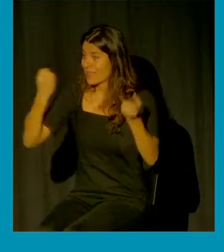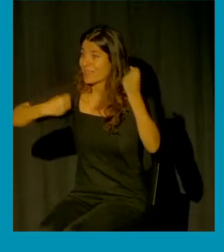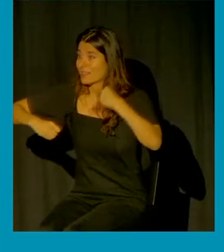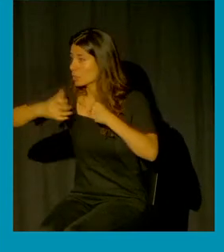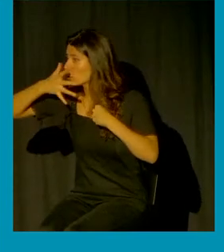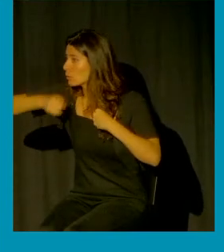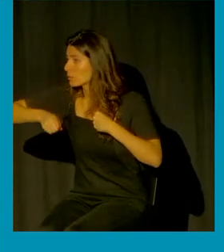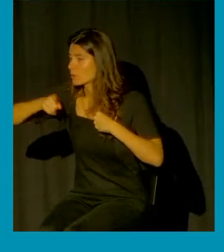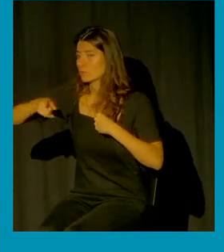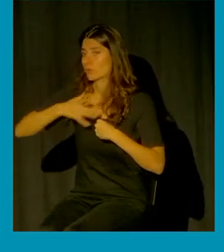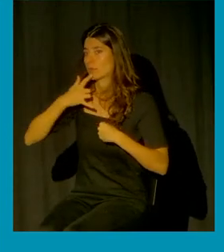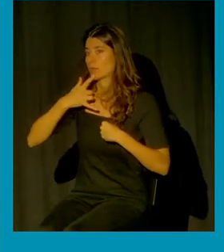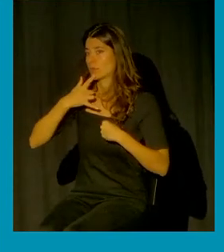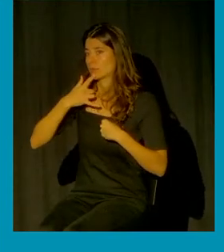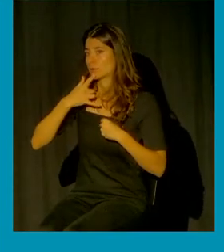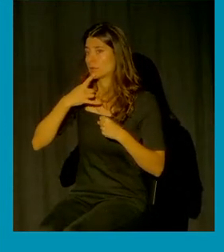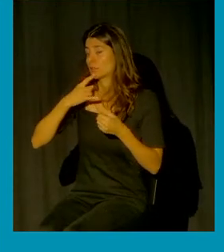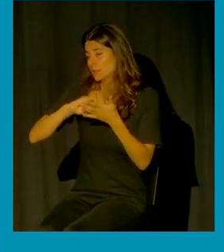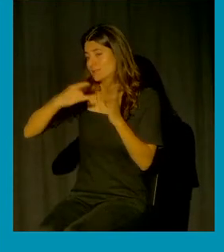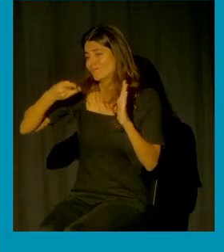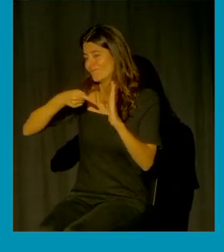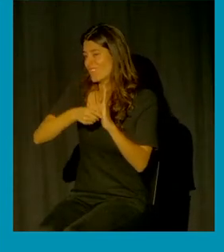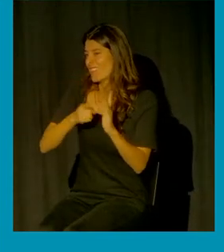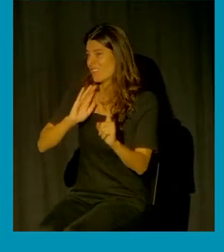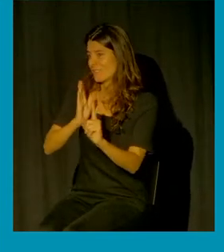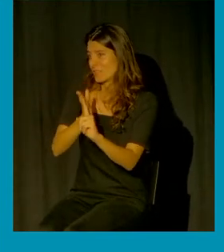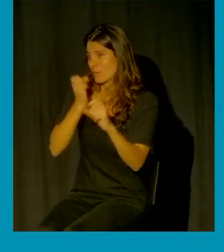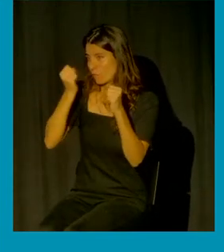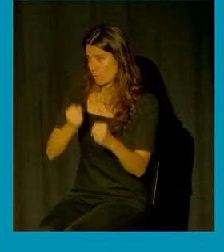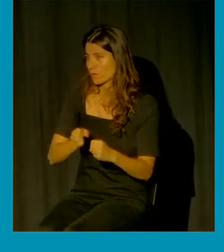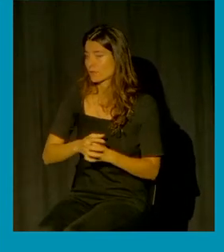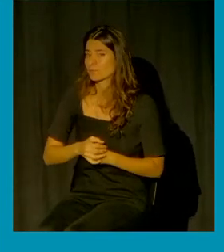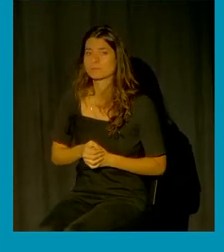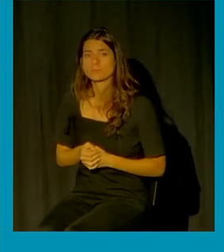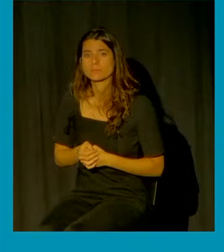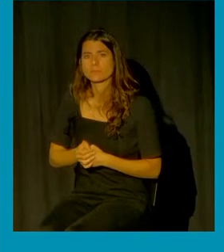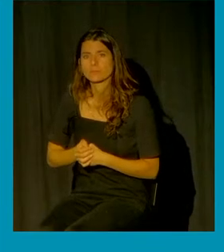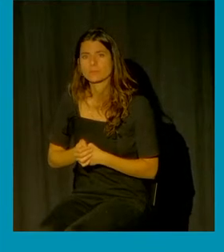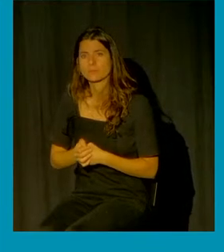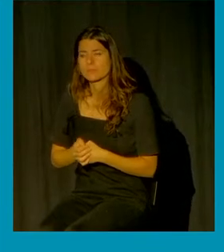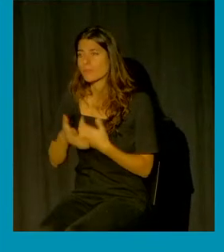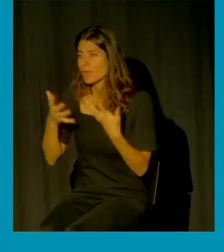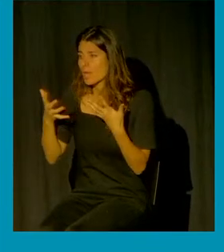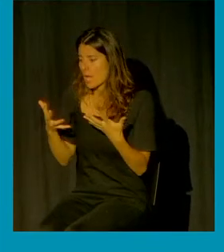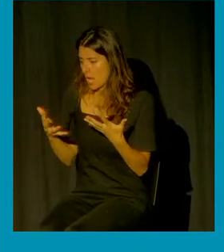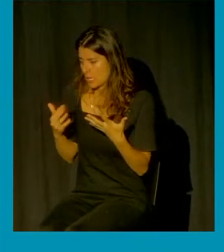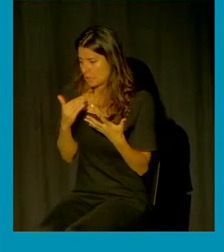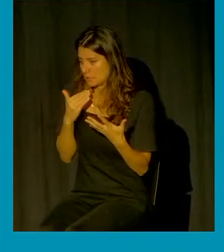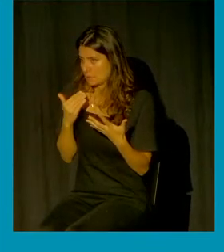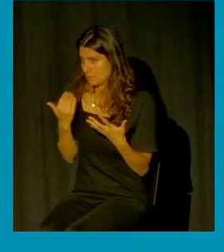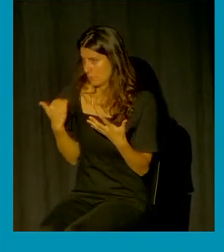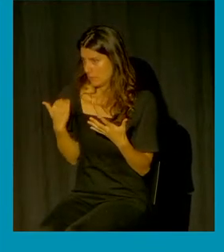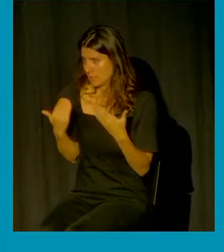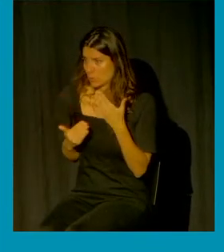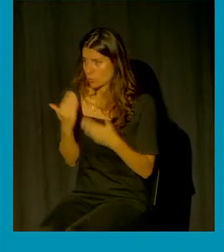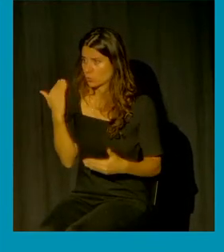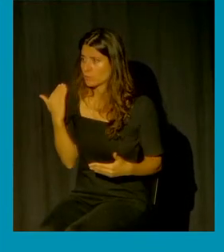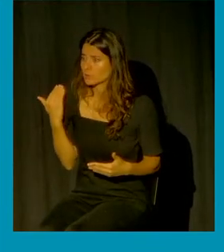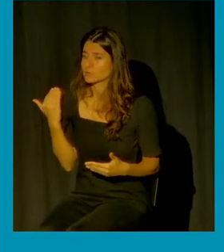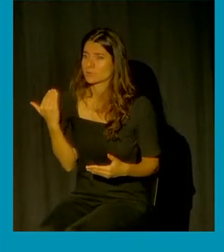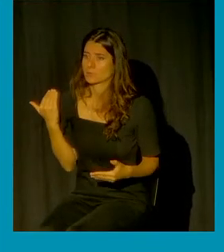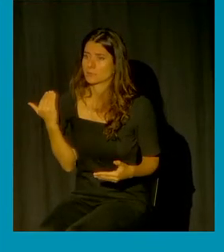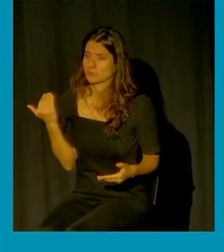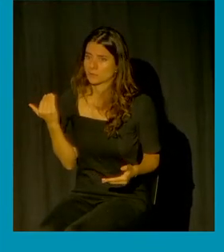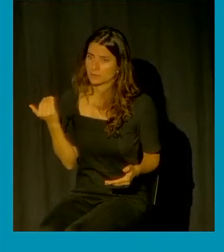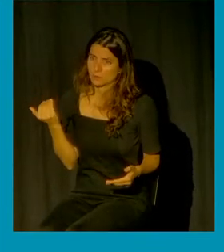dels impactes genera més dany estem tot just ara començant a nivell tècnic m